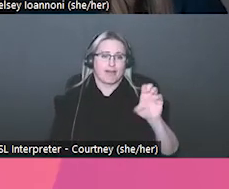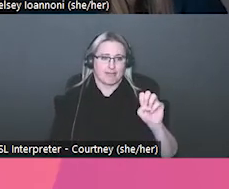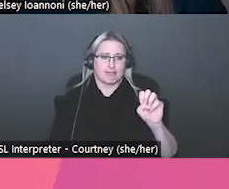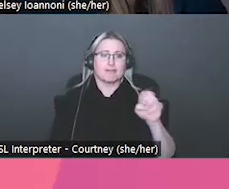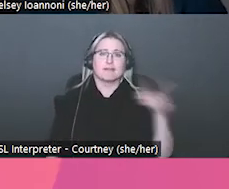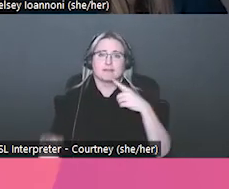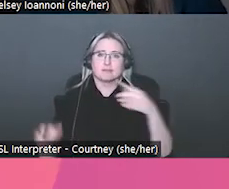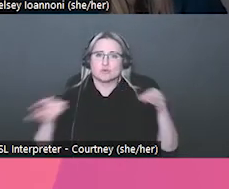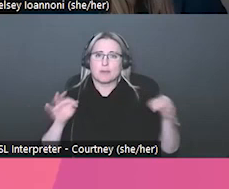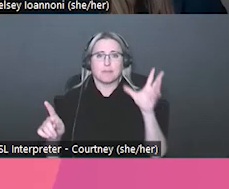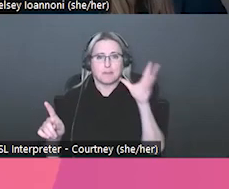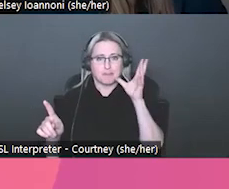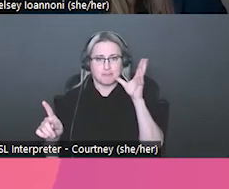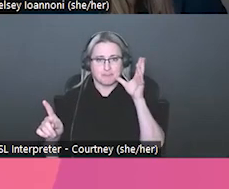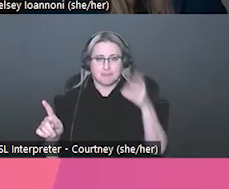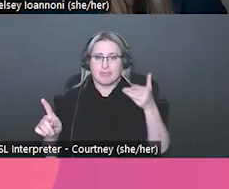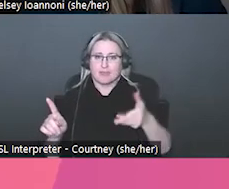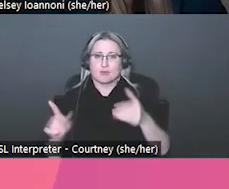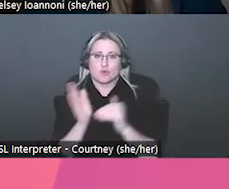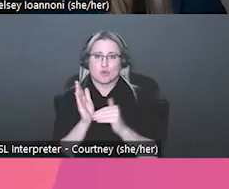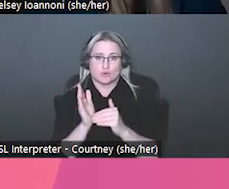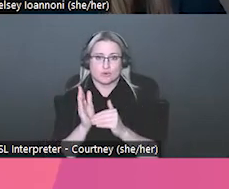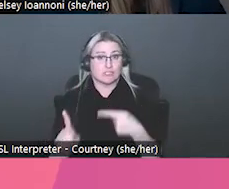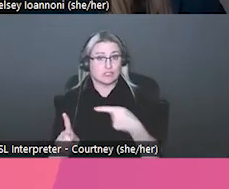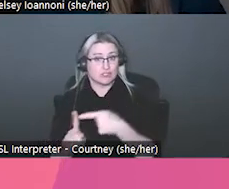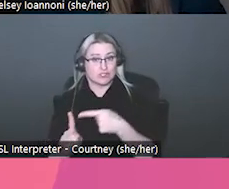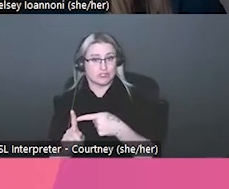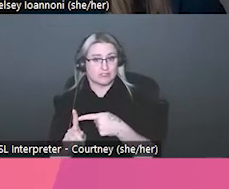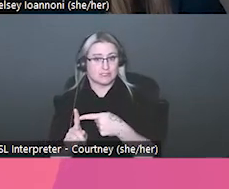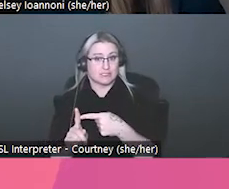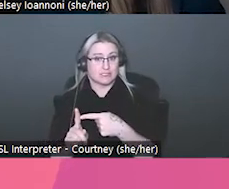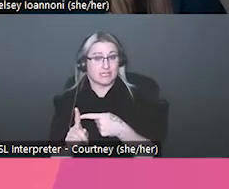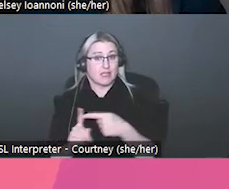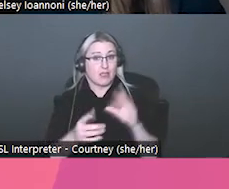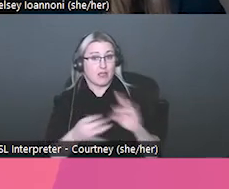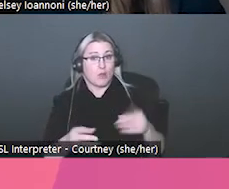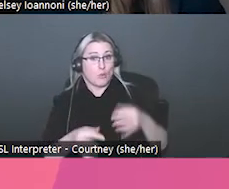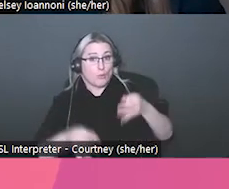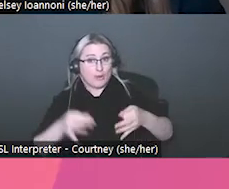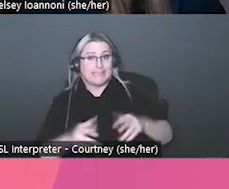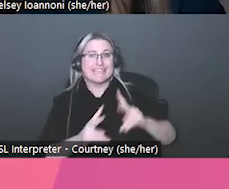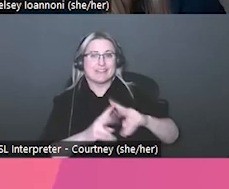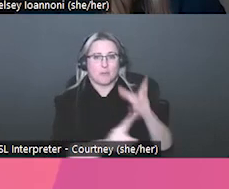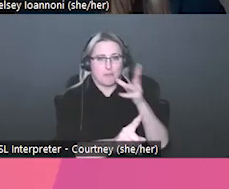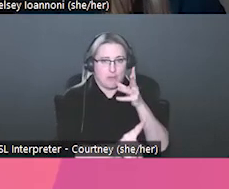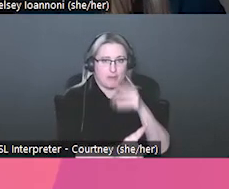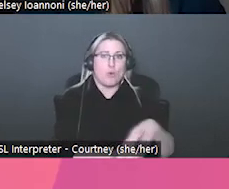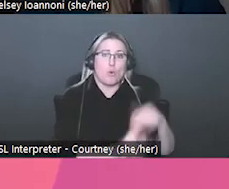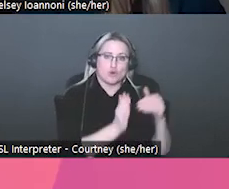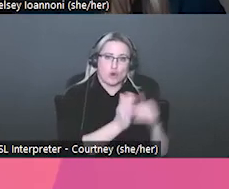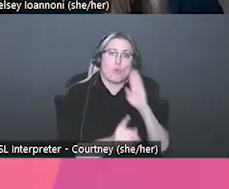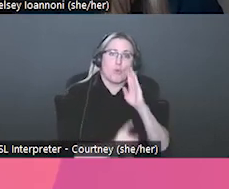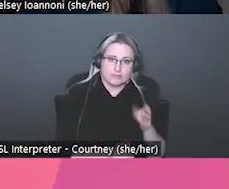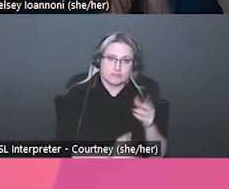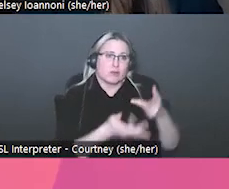Brielle, qui a décrit la présence de sa mère à ses rendez-vous médicaux et qu'elle n'avait pas besoin de s'inquiéter de son poids parce que